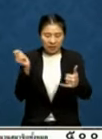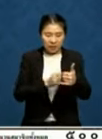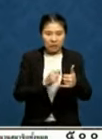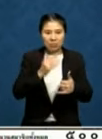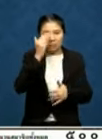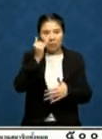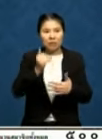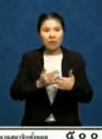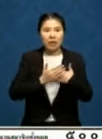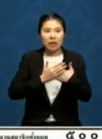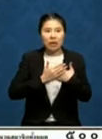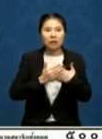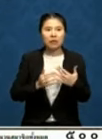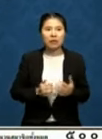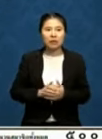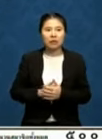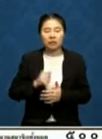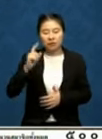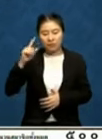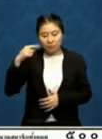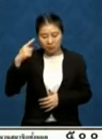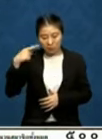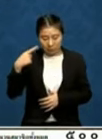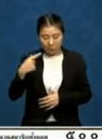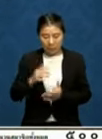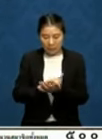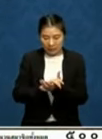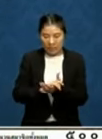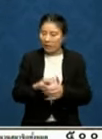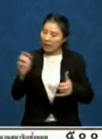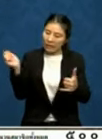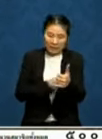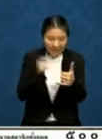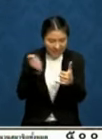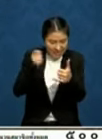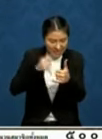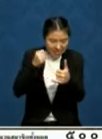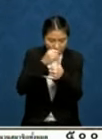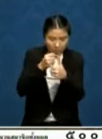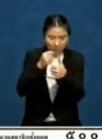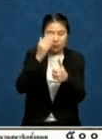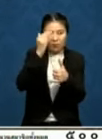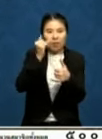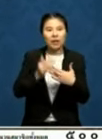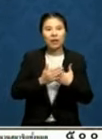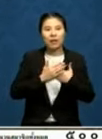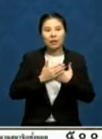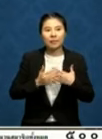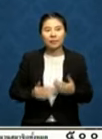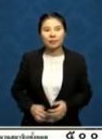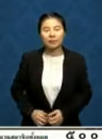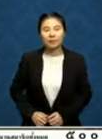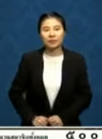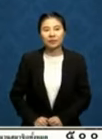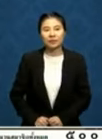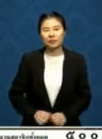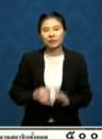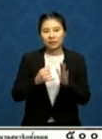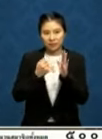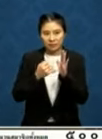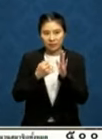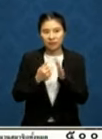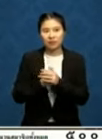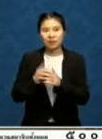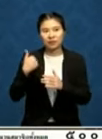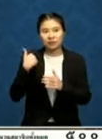พราะรักไงก็ตีเมียเพราะรักได้เหมือนกันอันนี้เป็นเรื่องเบสิกนะคะดิฉันว่าเรื่องนี้มันเป็นเรื่องที่ง่ายมากๆก็อยาก